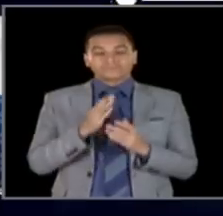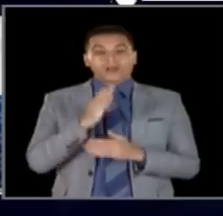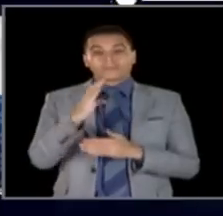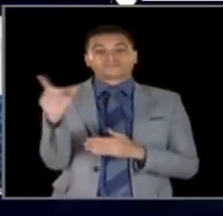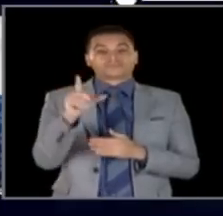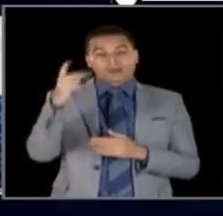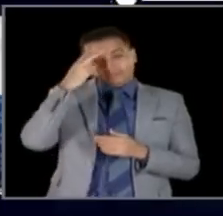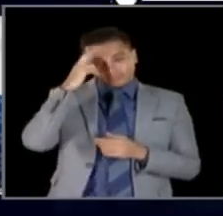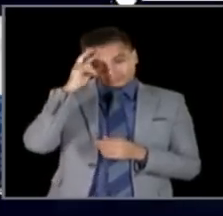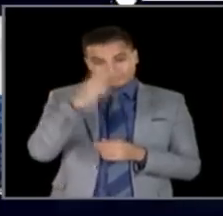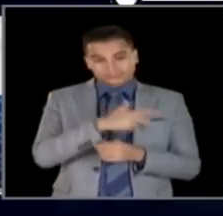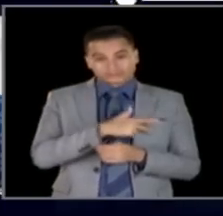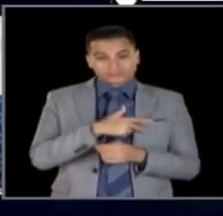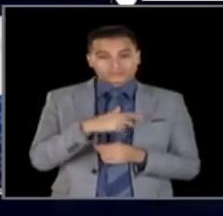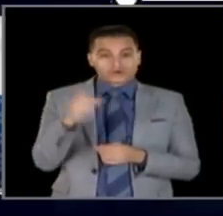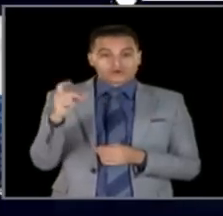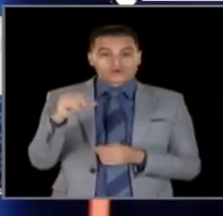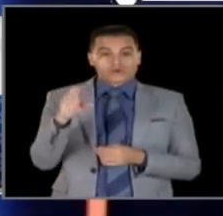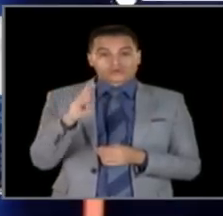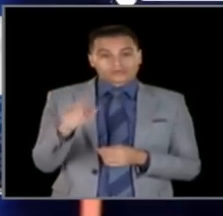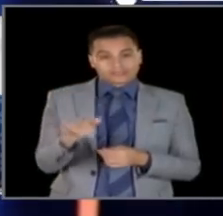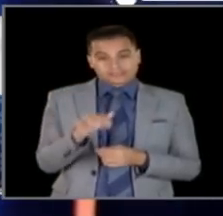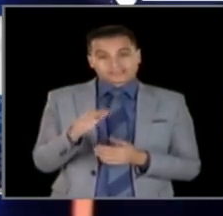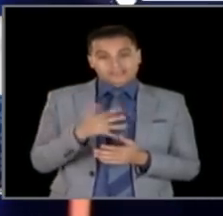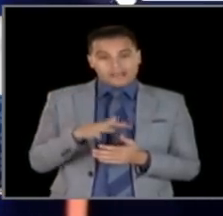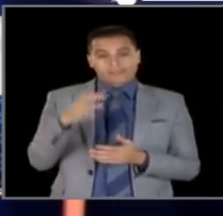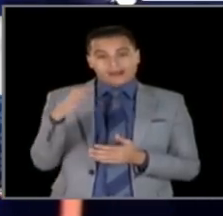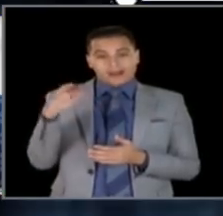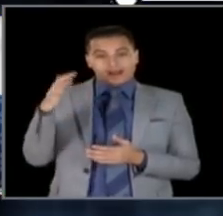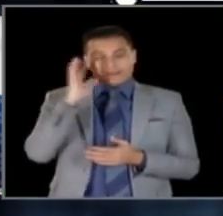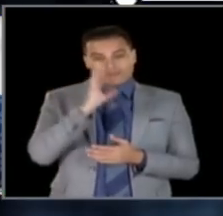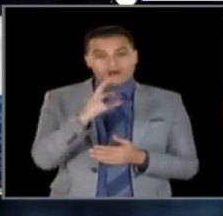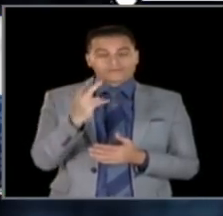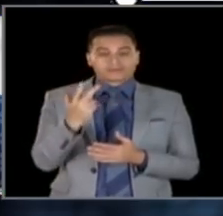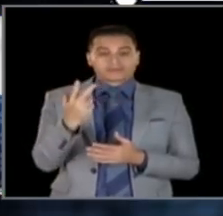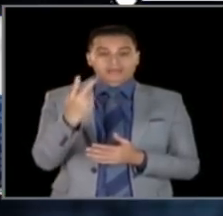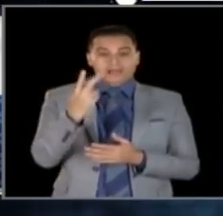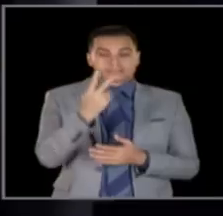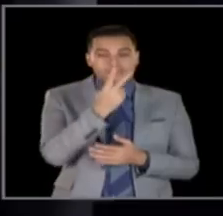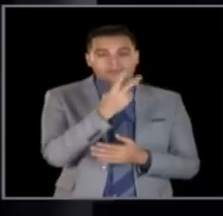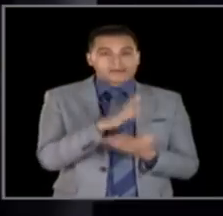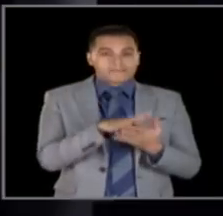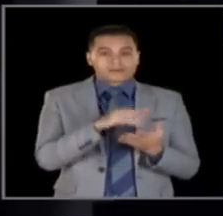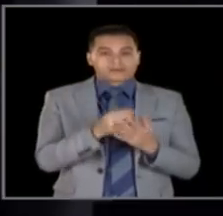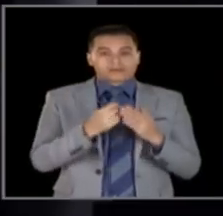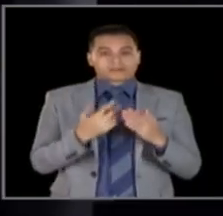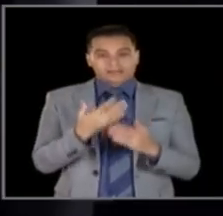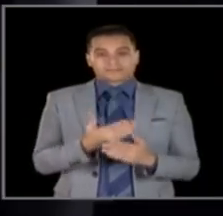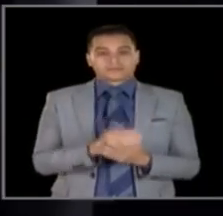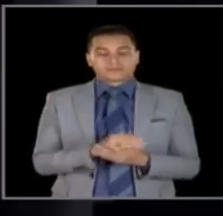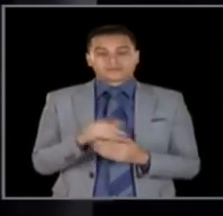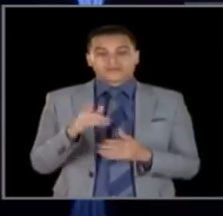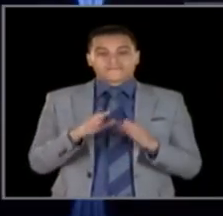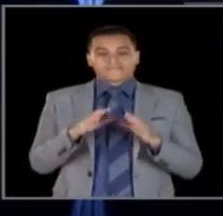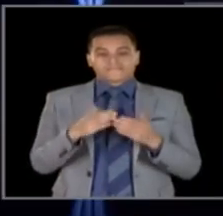الإجابة الصحيحة الروكي، جبال روكي. ثلاث سبعات هتبتدوا بناقص خمسة.